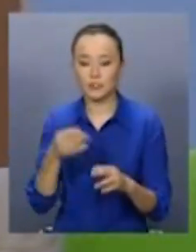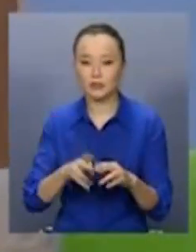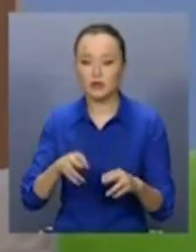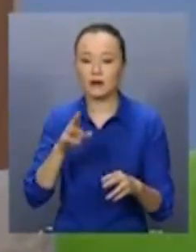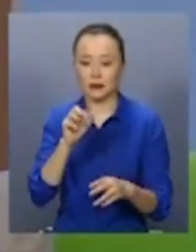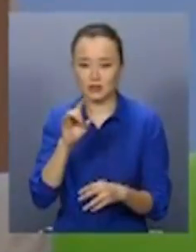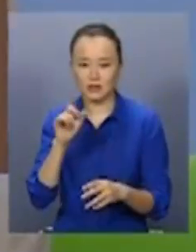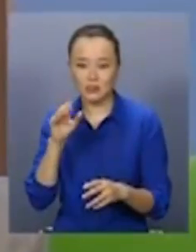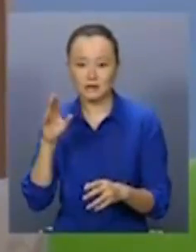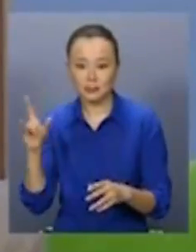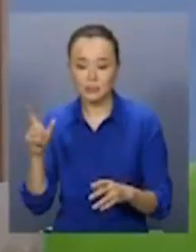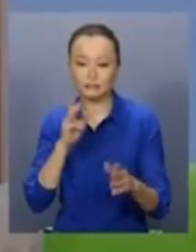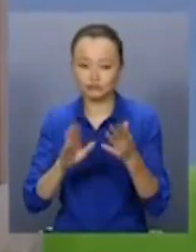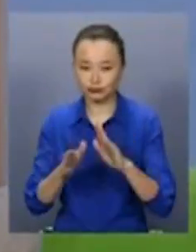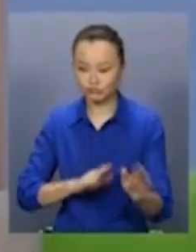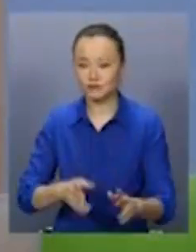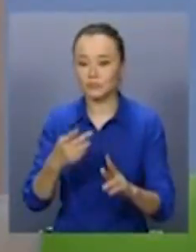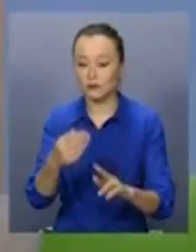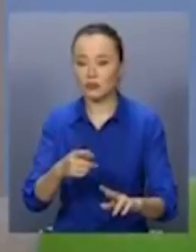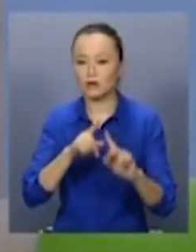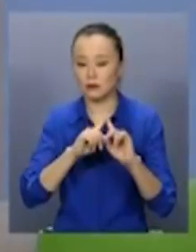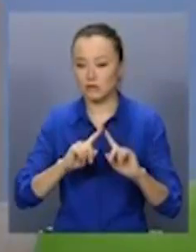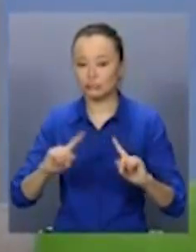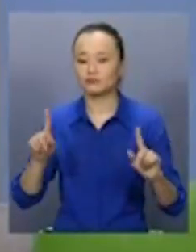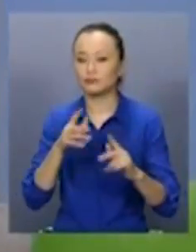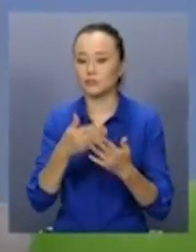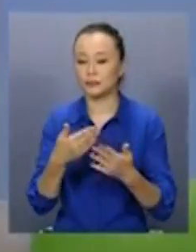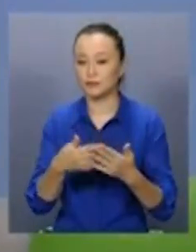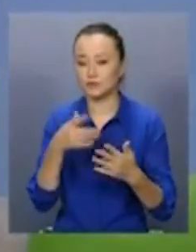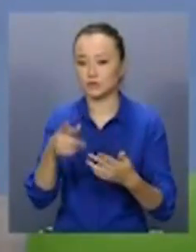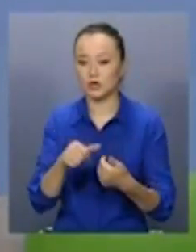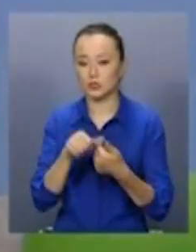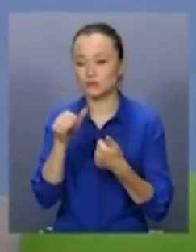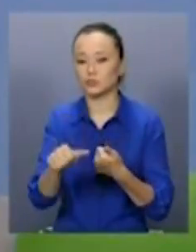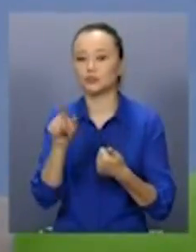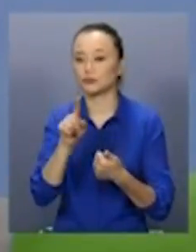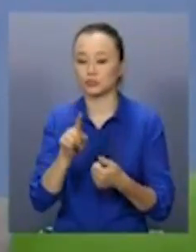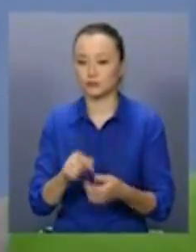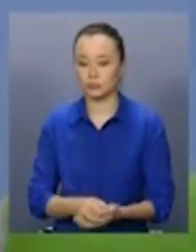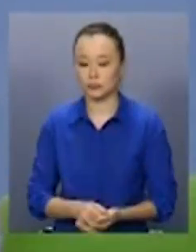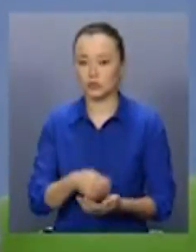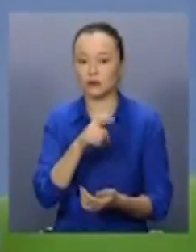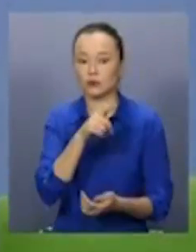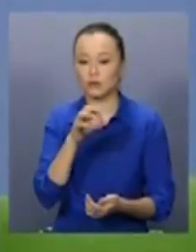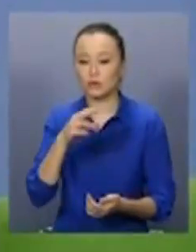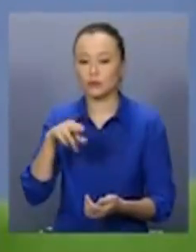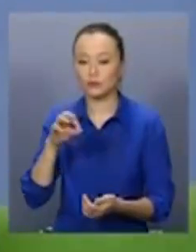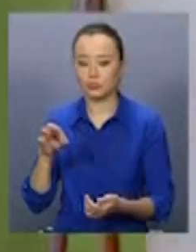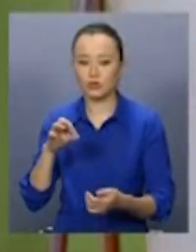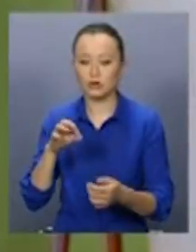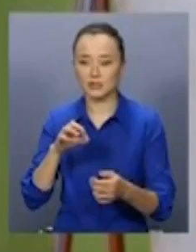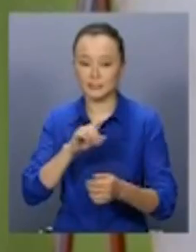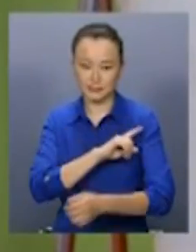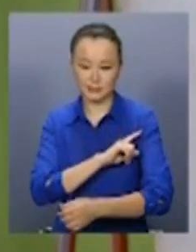қандай жанры, жалпы бұның ерекшелігі неде? Осыдан бастасақ. Гозюрю деген енді го деген қатты,